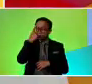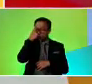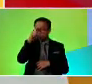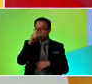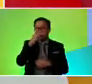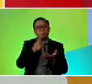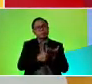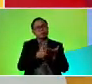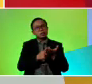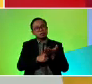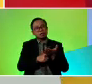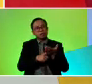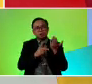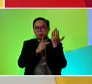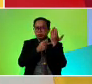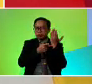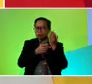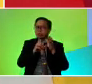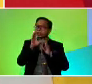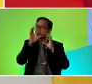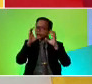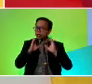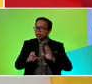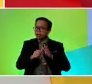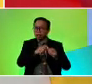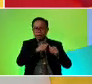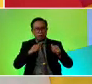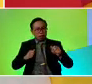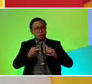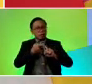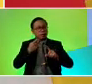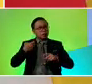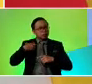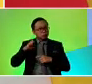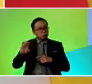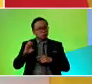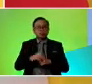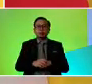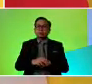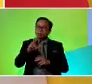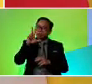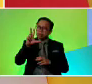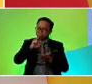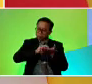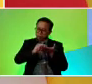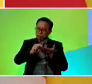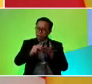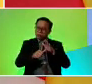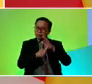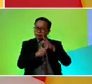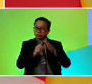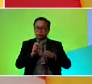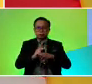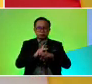membincangkan unce dan cara mengelakkan diri daripada di ekspektasi dan ketiga adalah menilai kesan ekspektasi